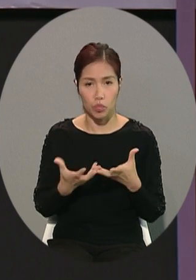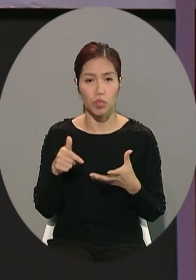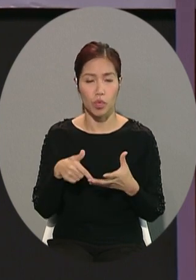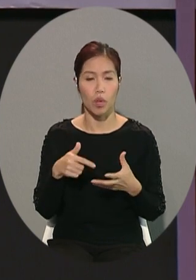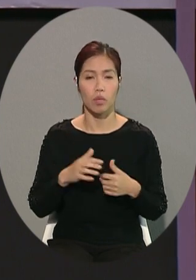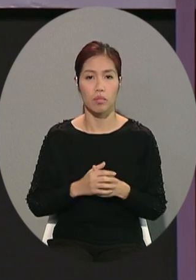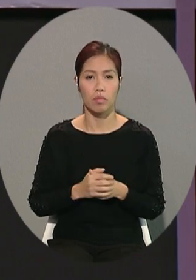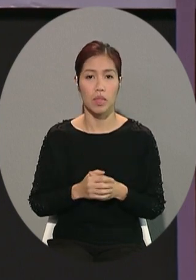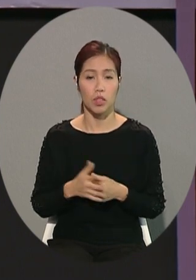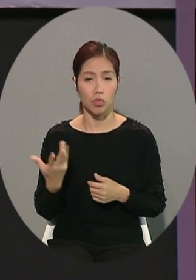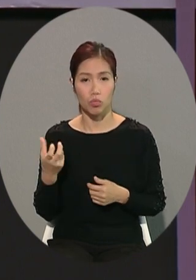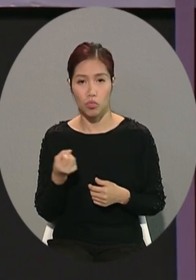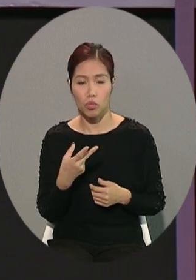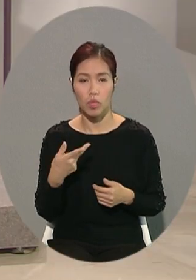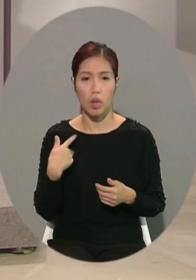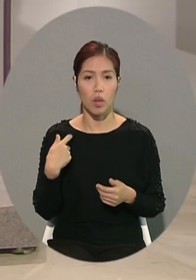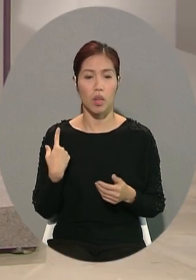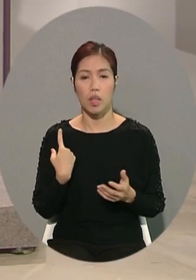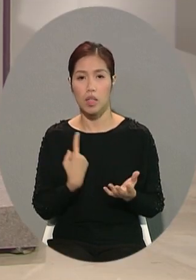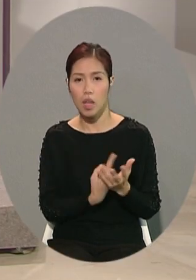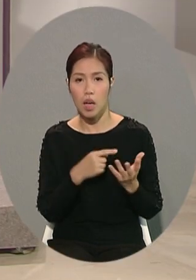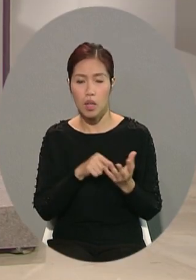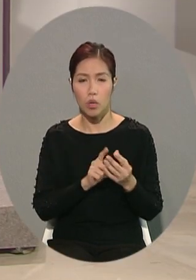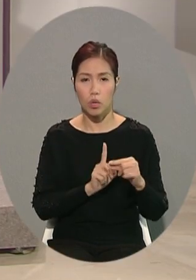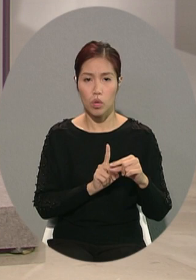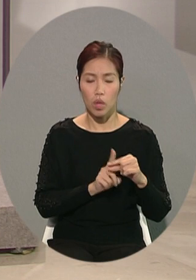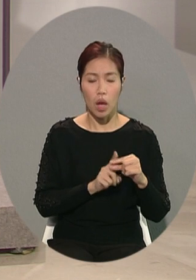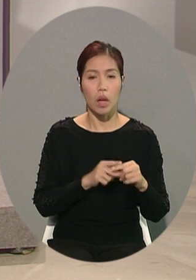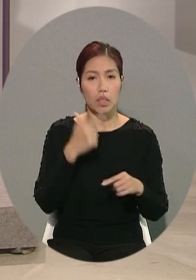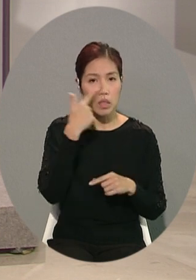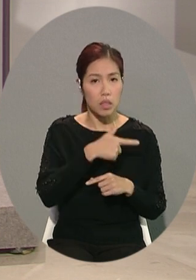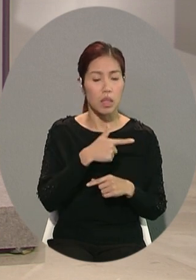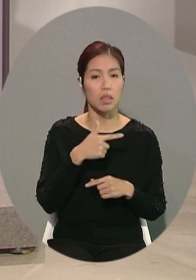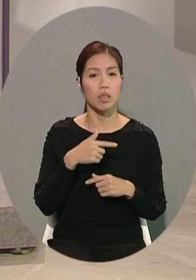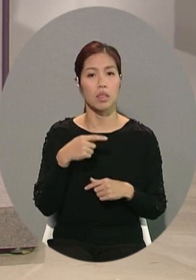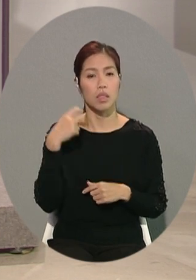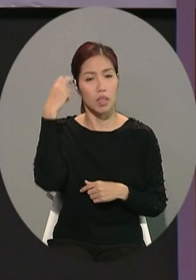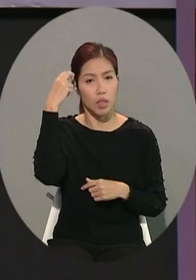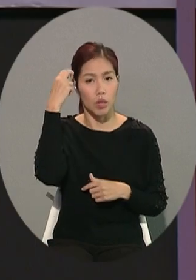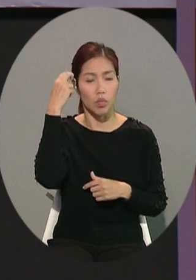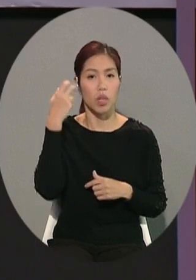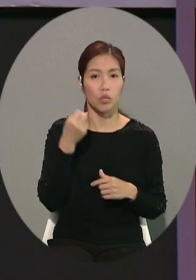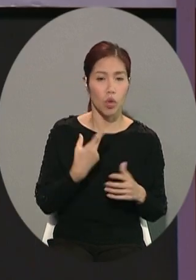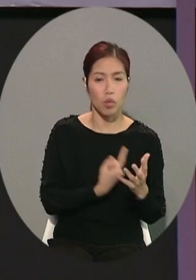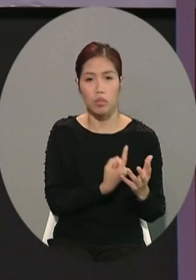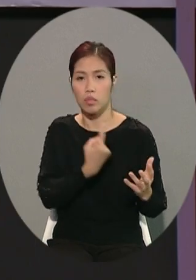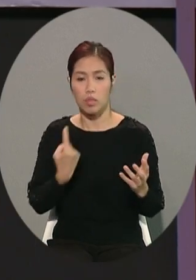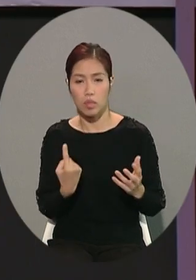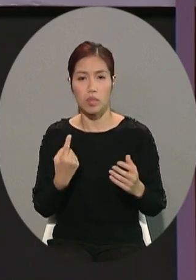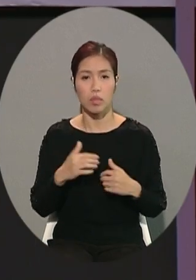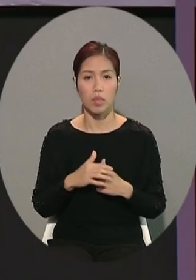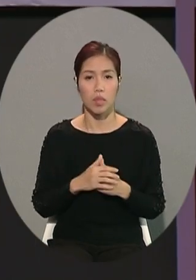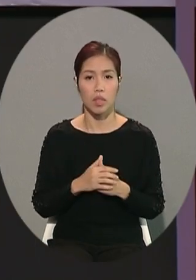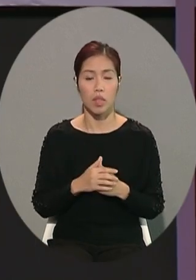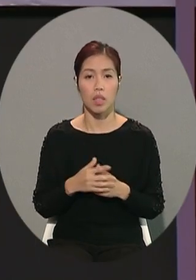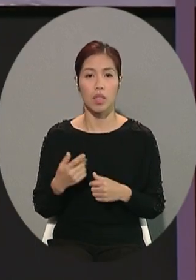后来咧就加入咗呢个中间超人嘅新思维。咁跟住后来就就再弹出，就再弹翻出嚟啦。咁又